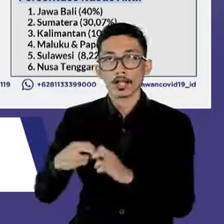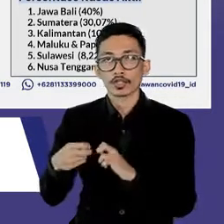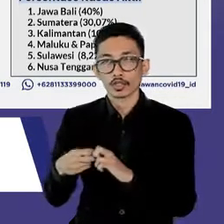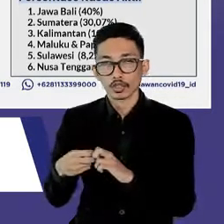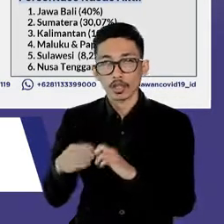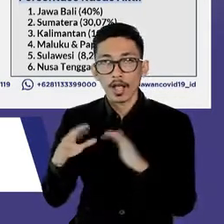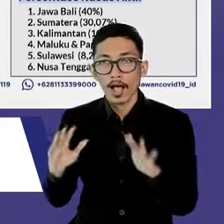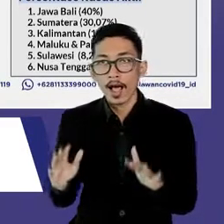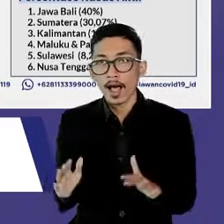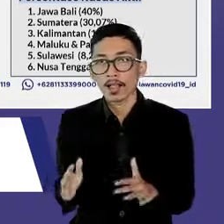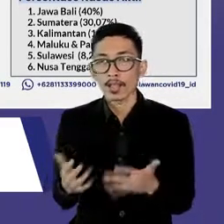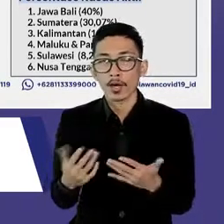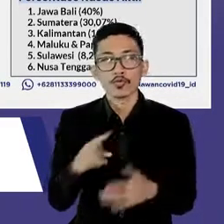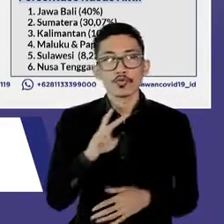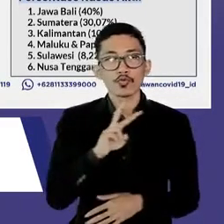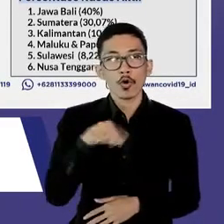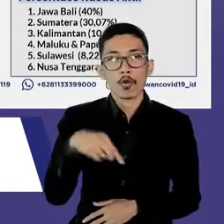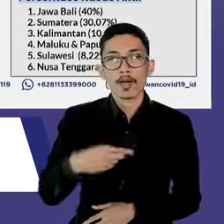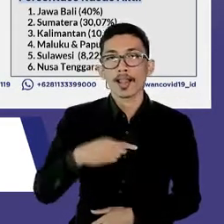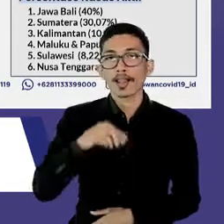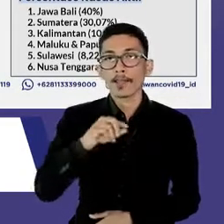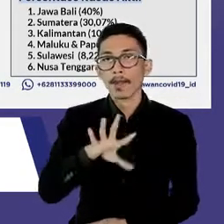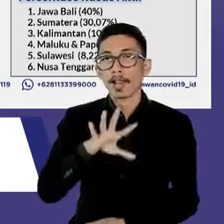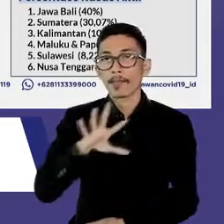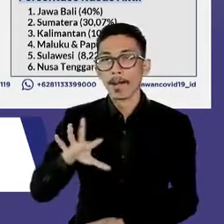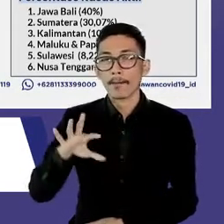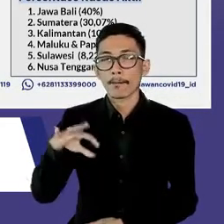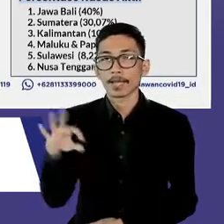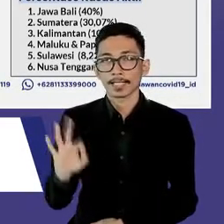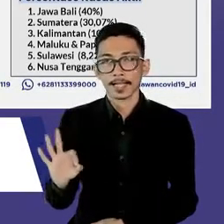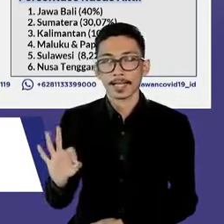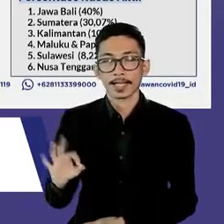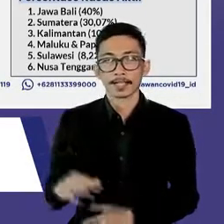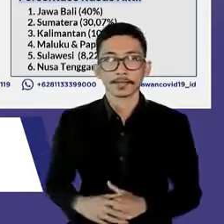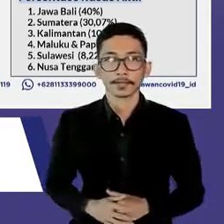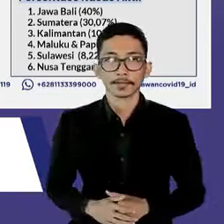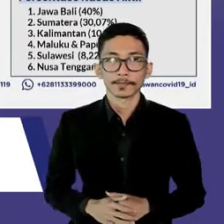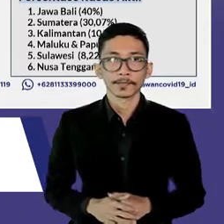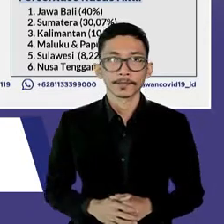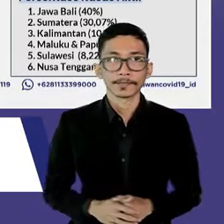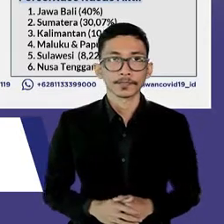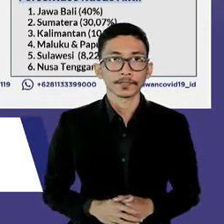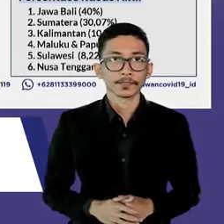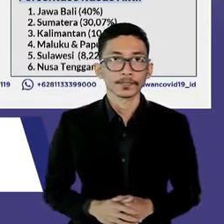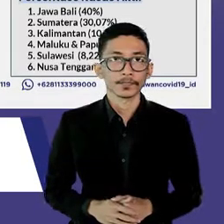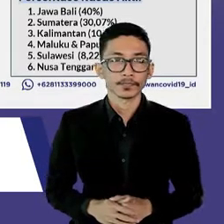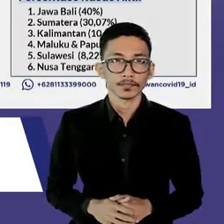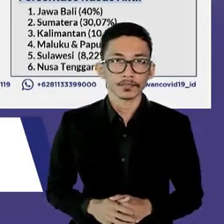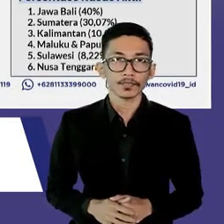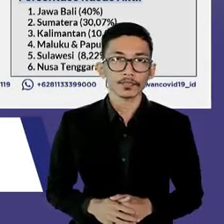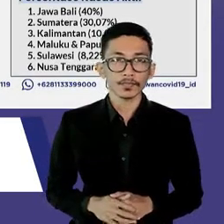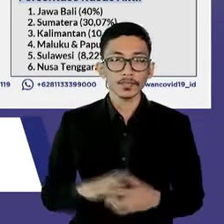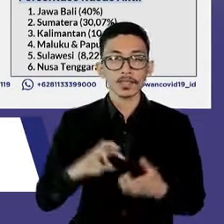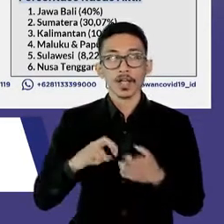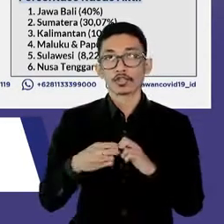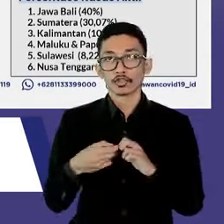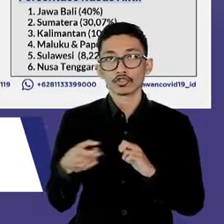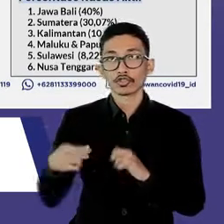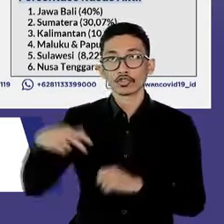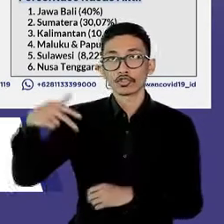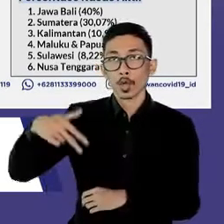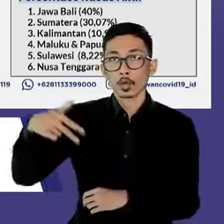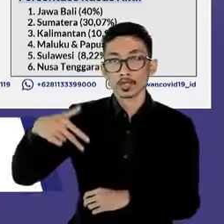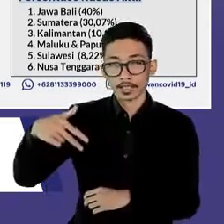atau 2,5 lima persen dari total kasus Hai saat ini kasus aktif di pulau Sulawesi